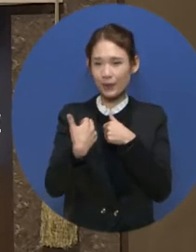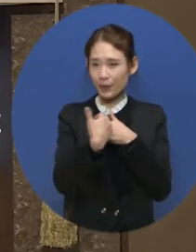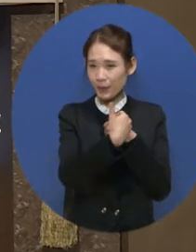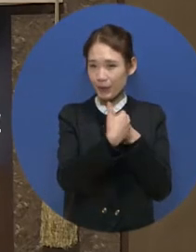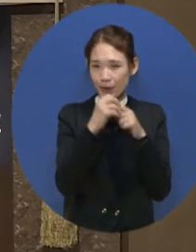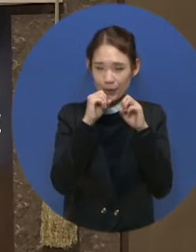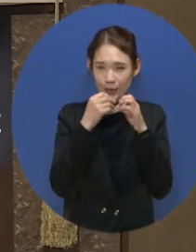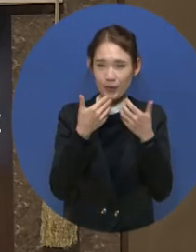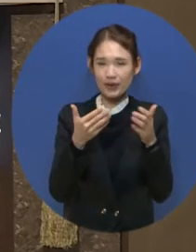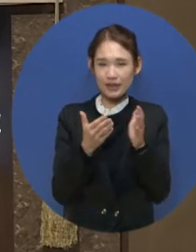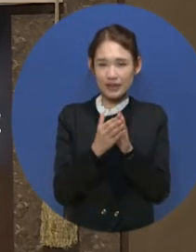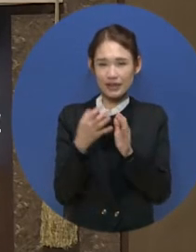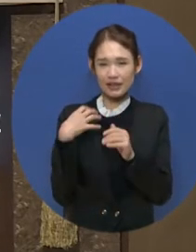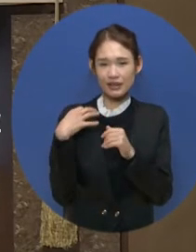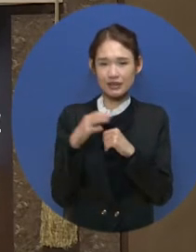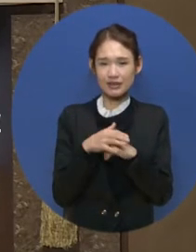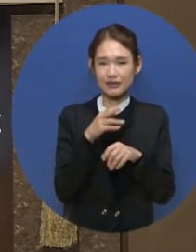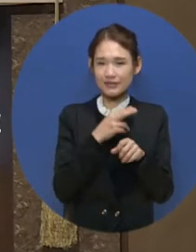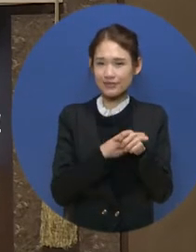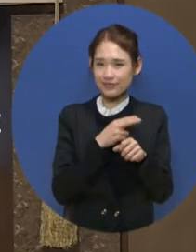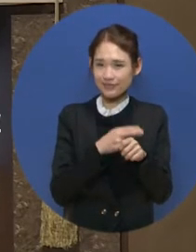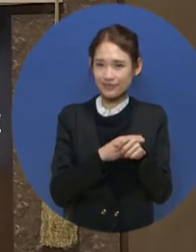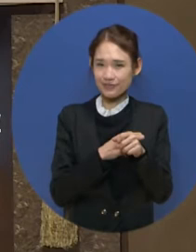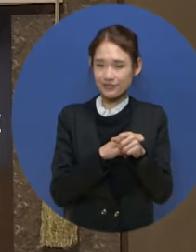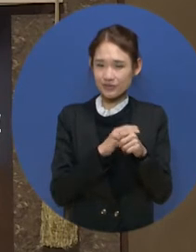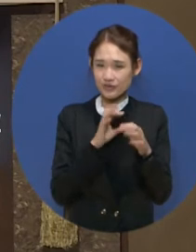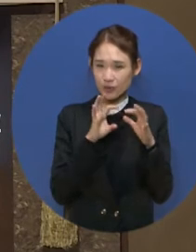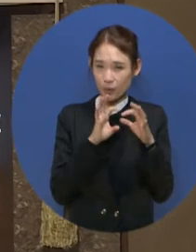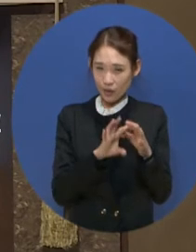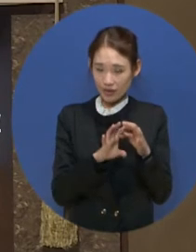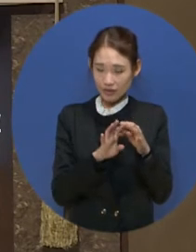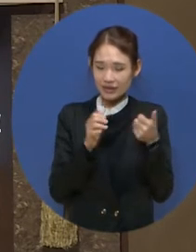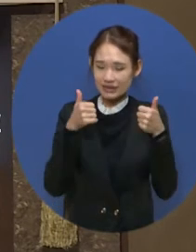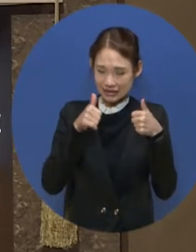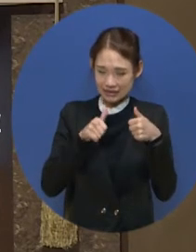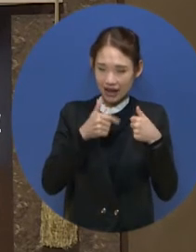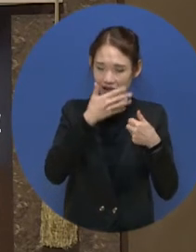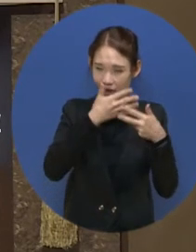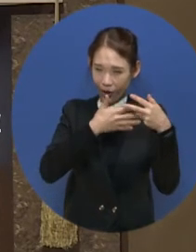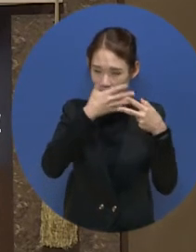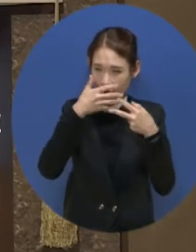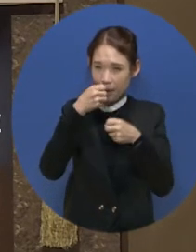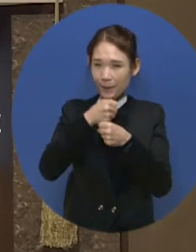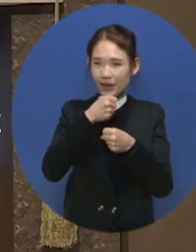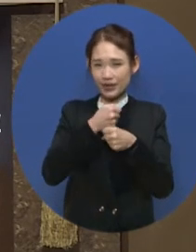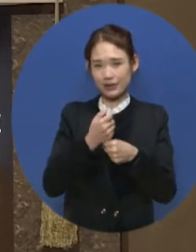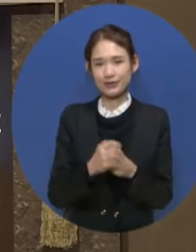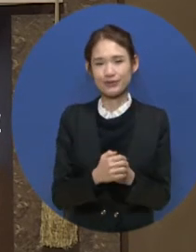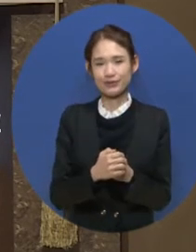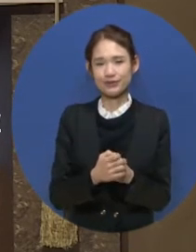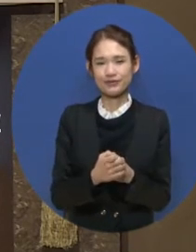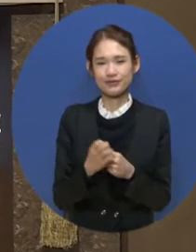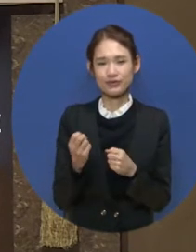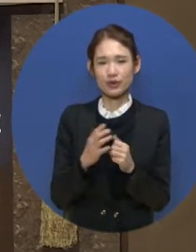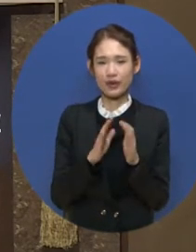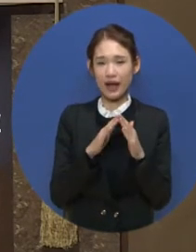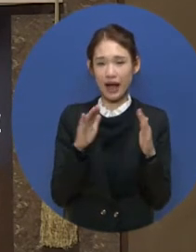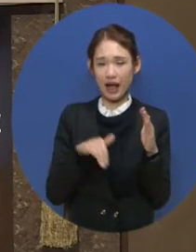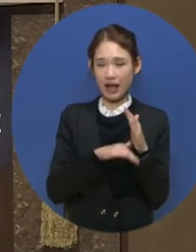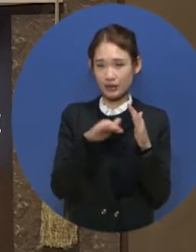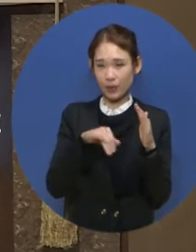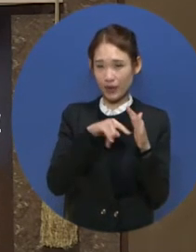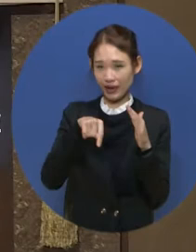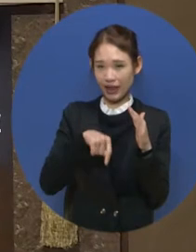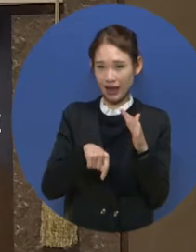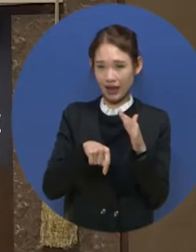파트 담당 하시는 선생님이 얘기를 해서 그렇게 인사를 두드리기도 하고 또 인지 가정 내에서